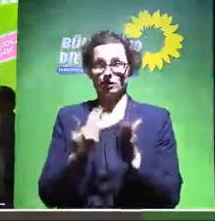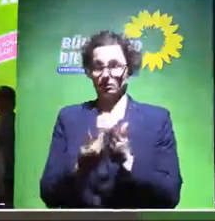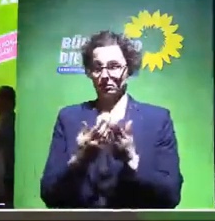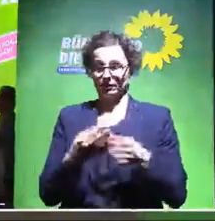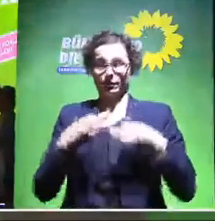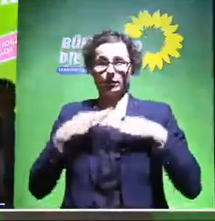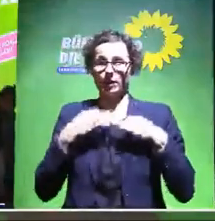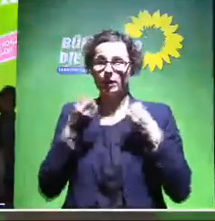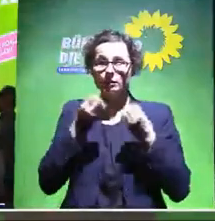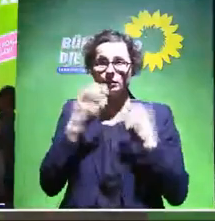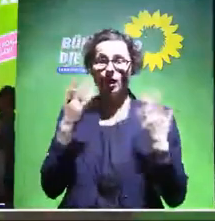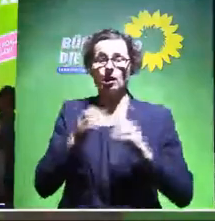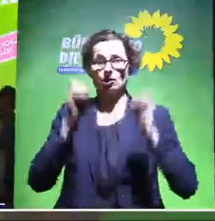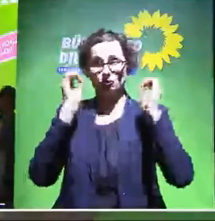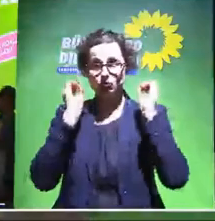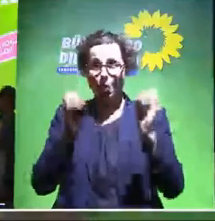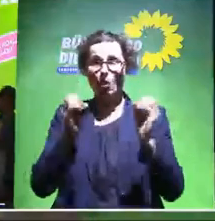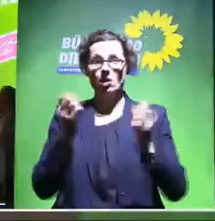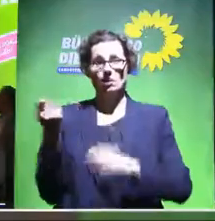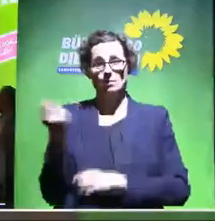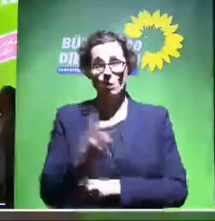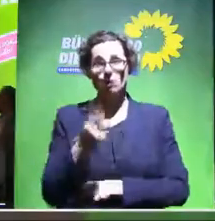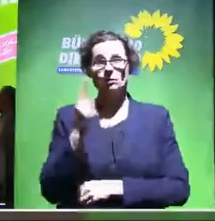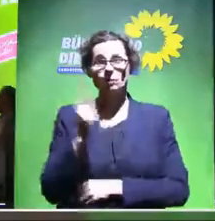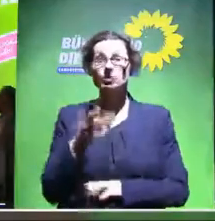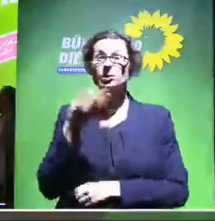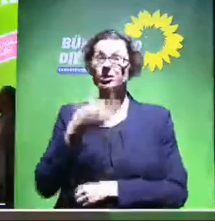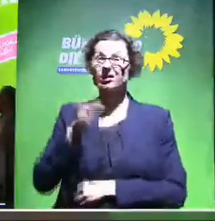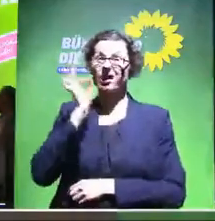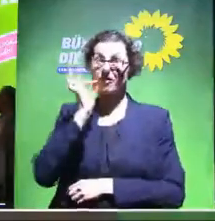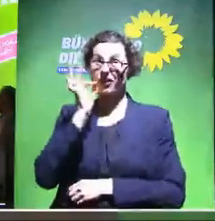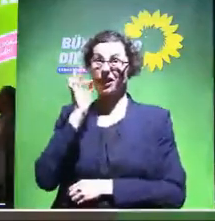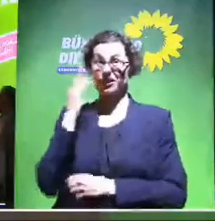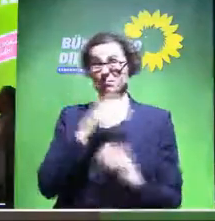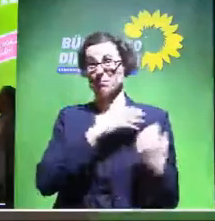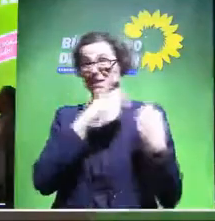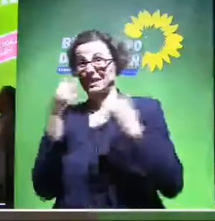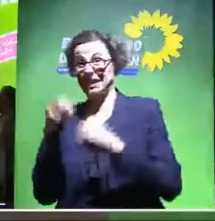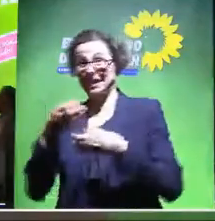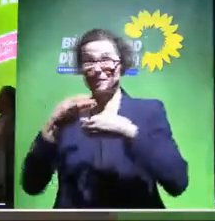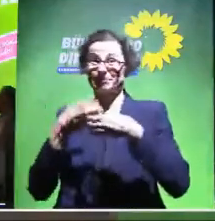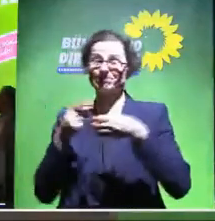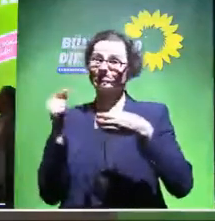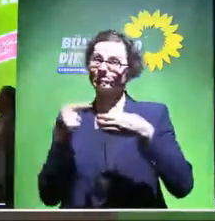oder Zero Waste. Und damit fangen wir beim Coffee to go an.